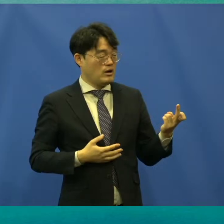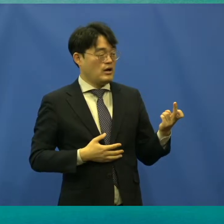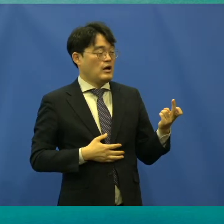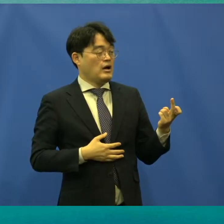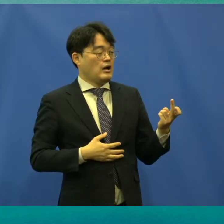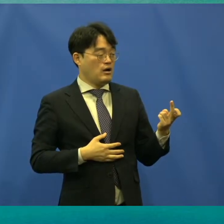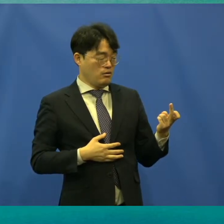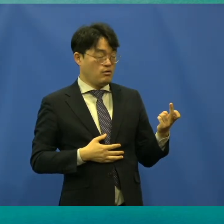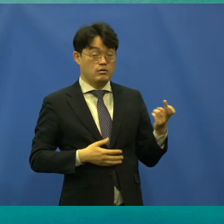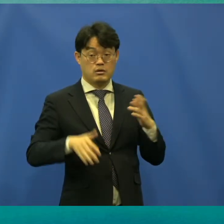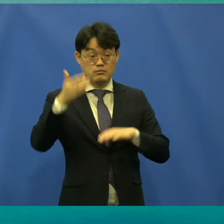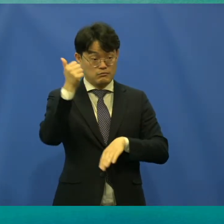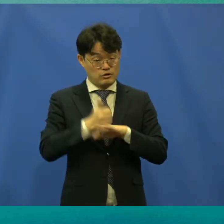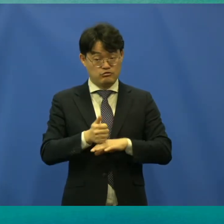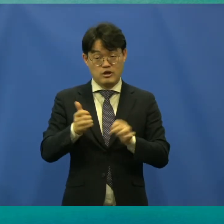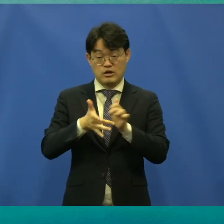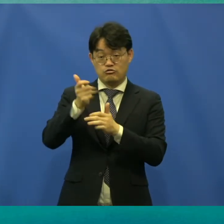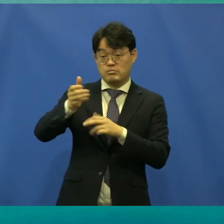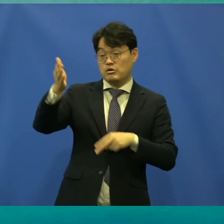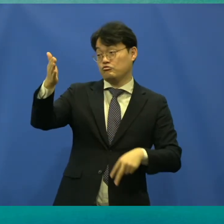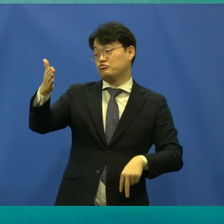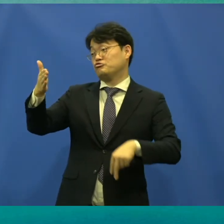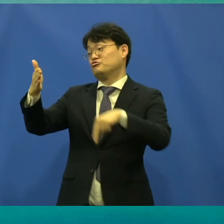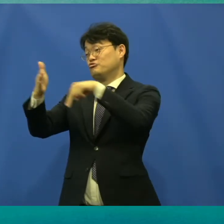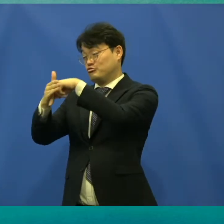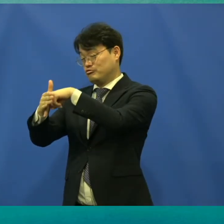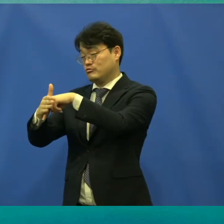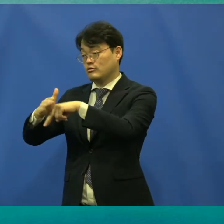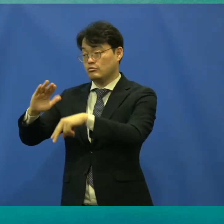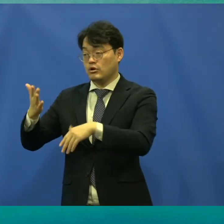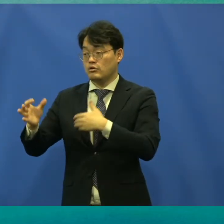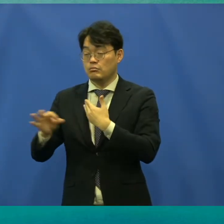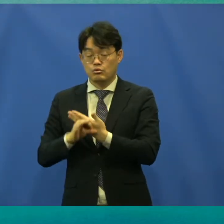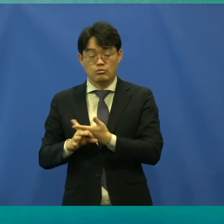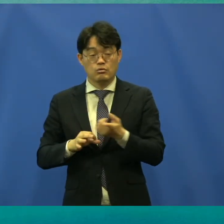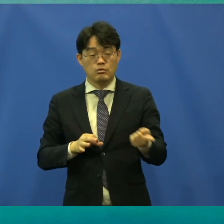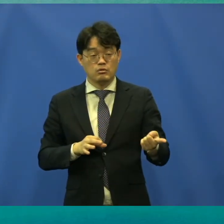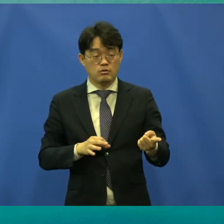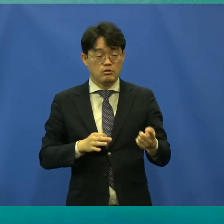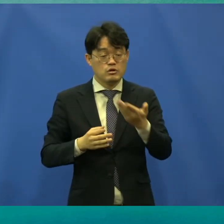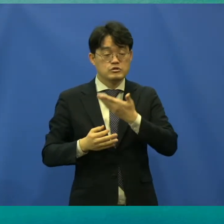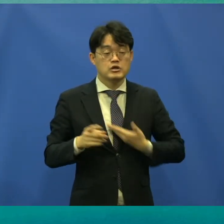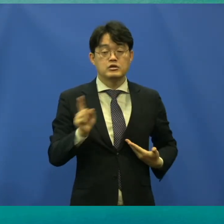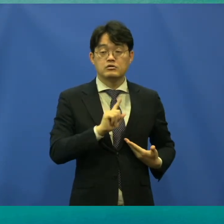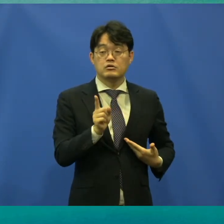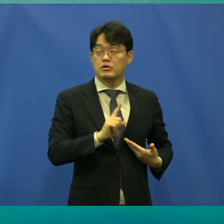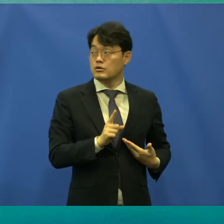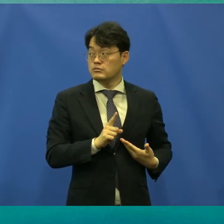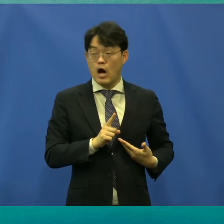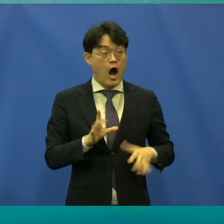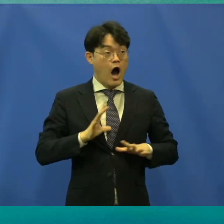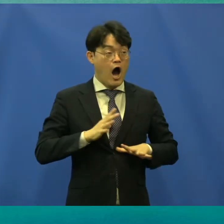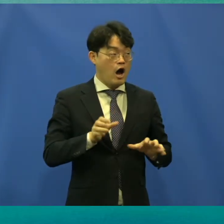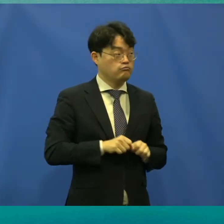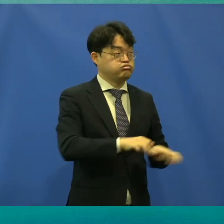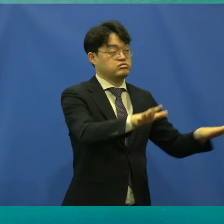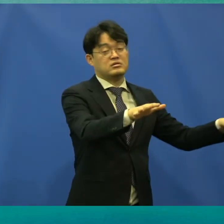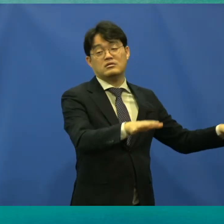도망가고 부인하고 뭐 그 정도면 한계치를 넘은 거잖아요. 근데 하나님은 디비라 바닥에 또